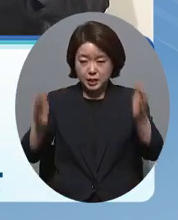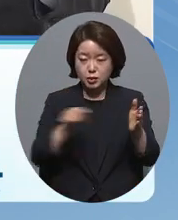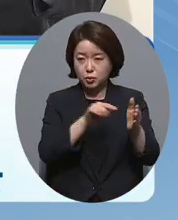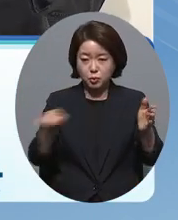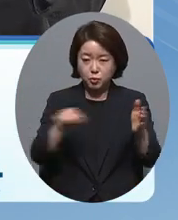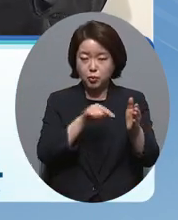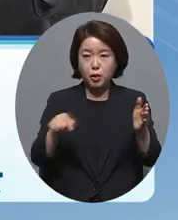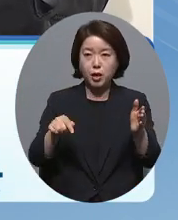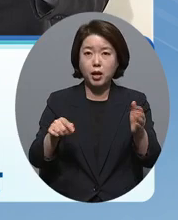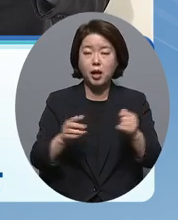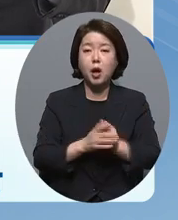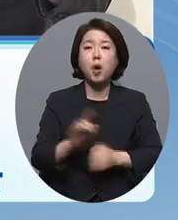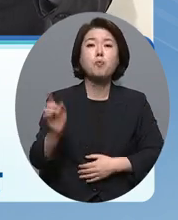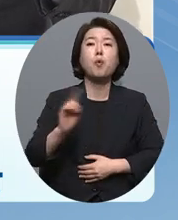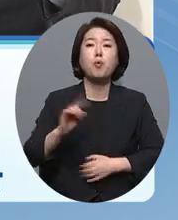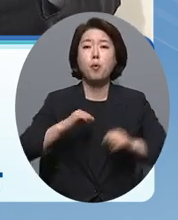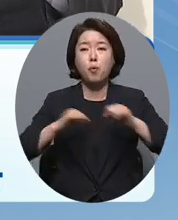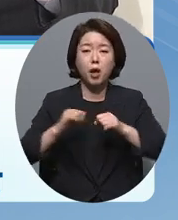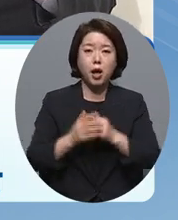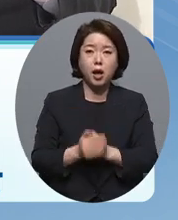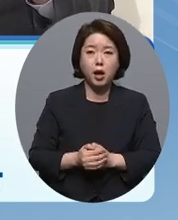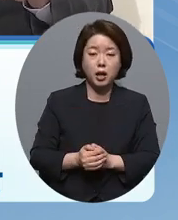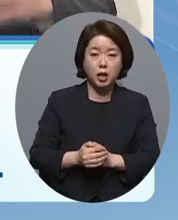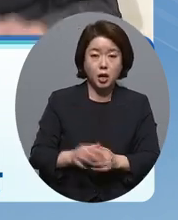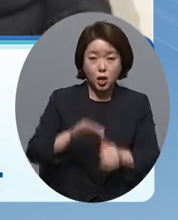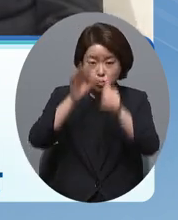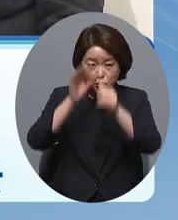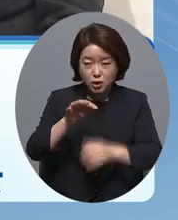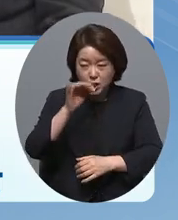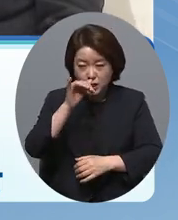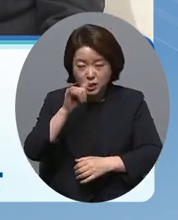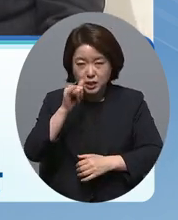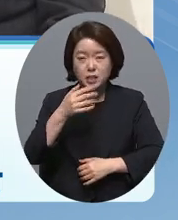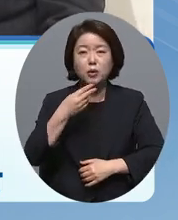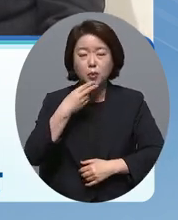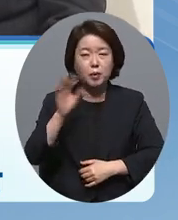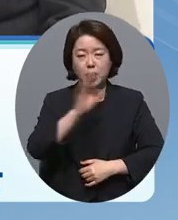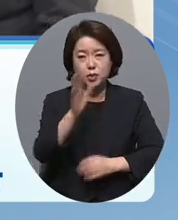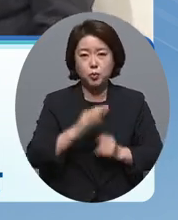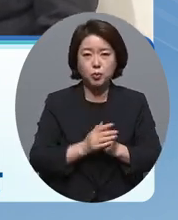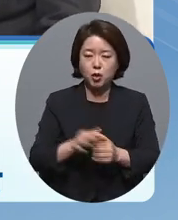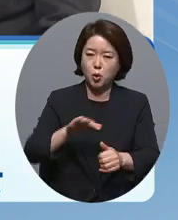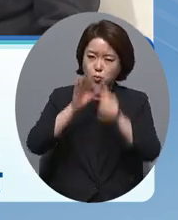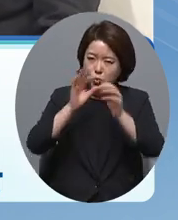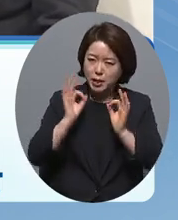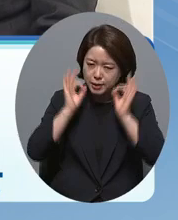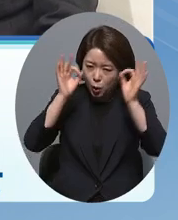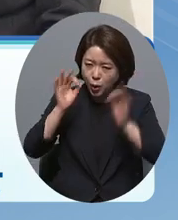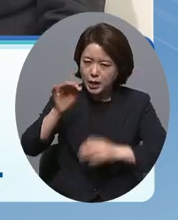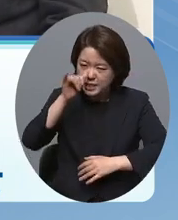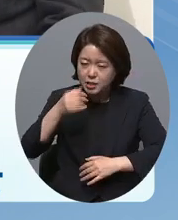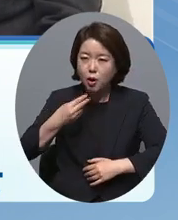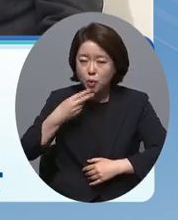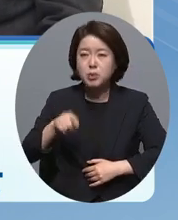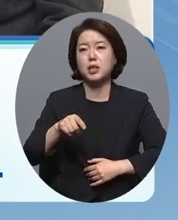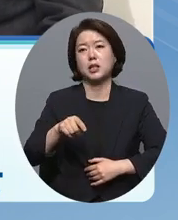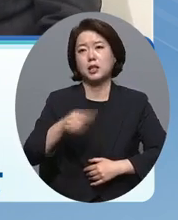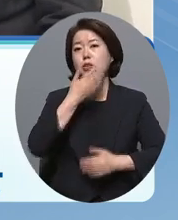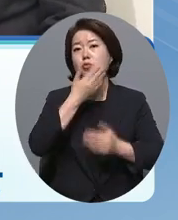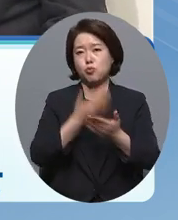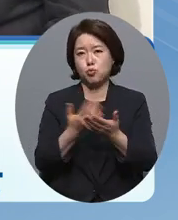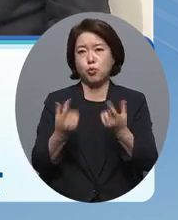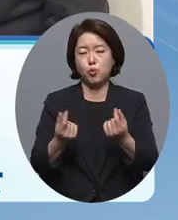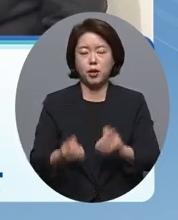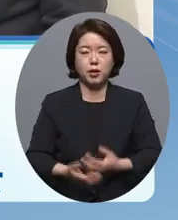그 시간 동안에 뭐 실제 구했느냐 못 구했느냐 이것이 아니고 구하라는 노력을 했느냐 안 했느냐가